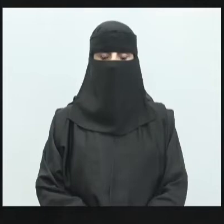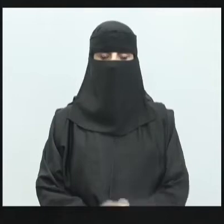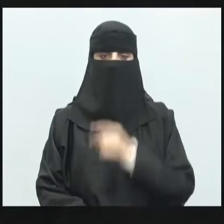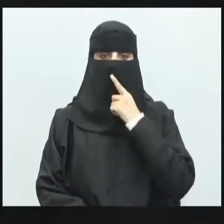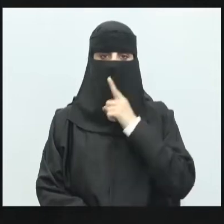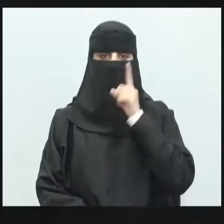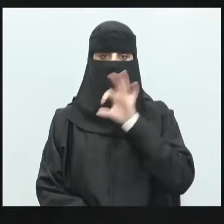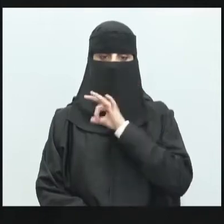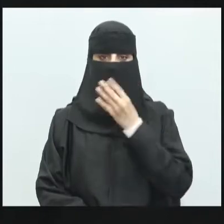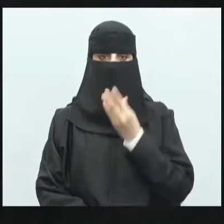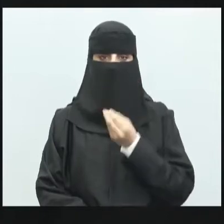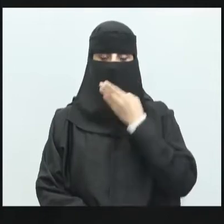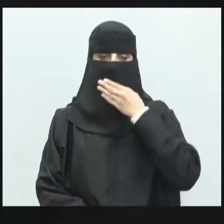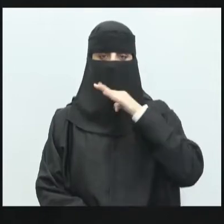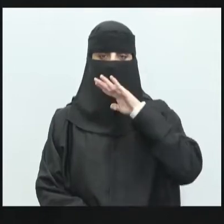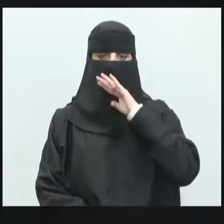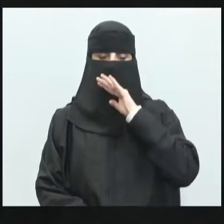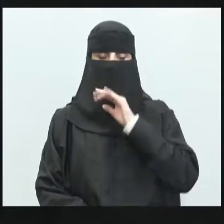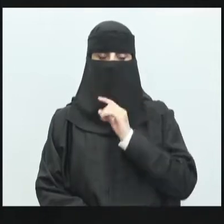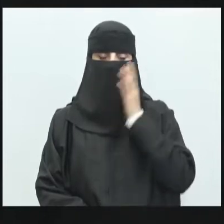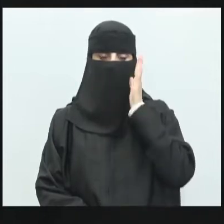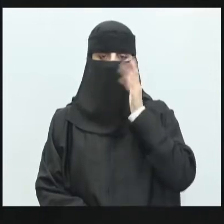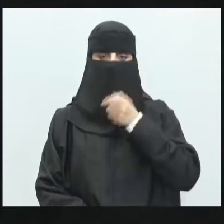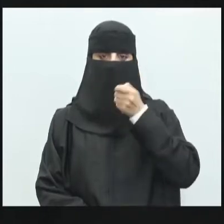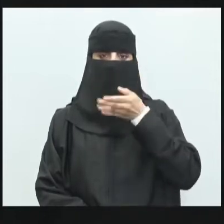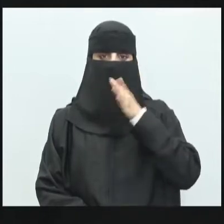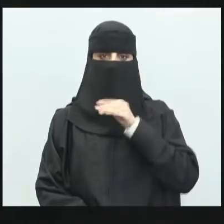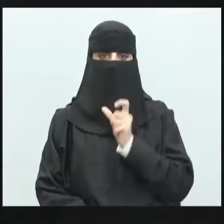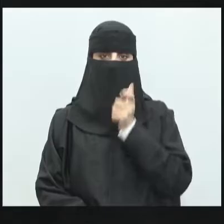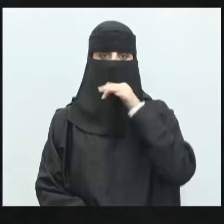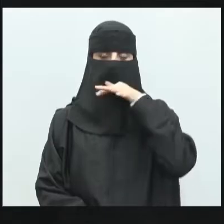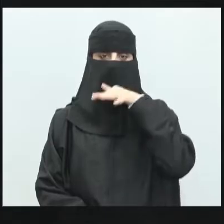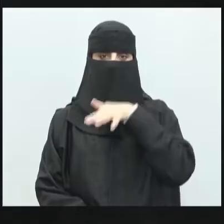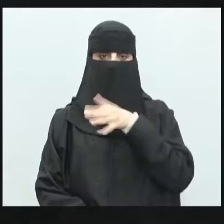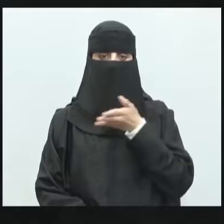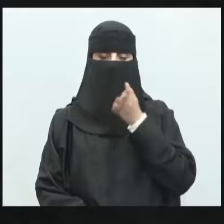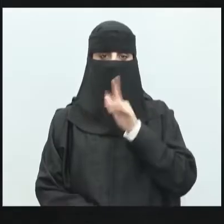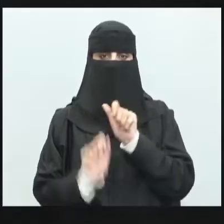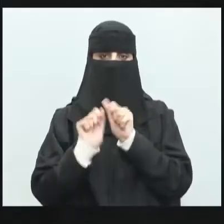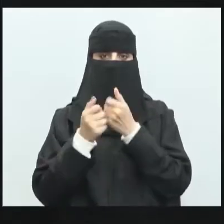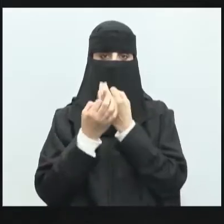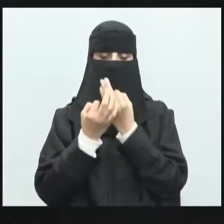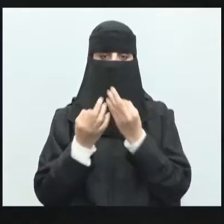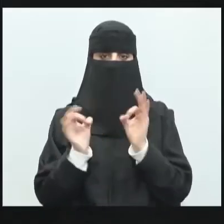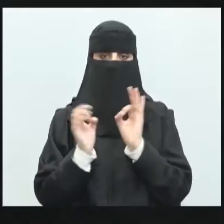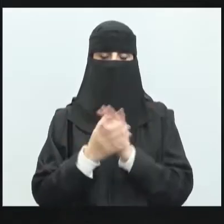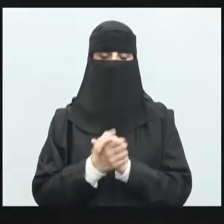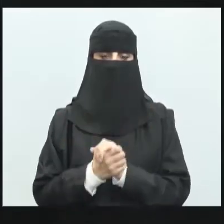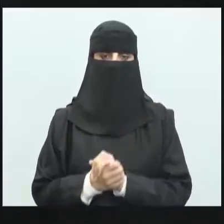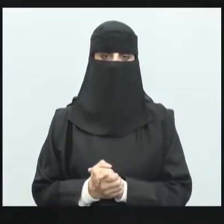بسم الله الرحمن الرحيم الحمد لله رب العالمين والصلاه والسلام على اشرف الانبياء والمرسلين